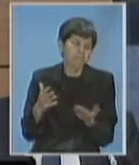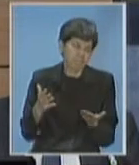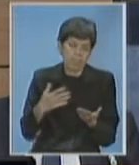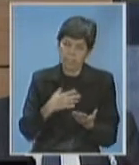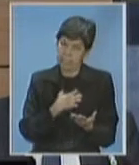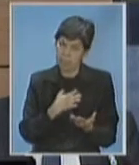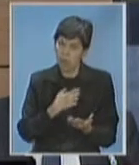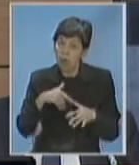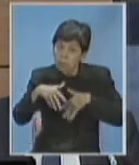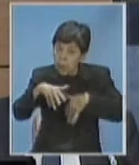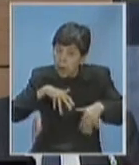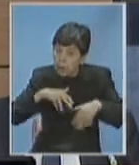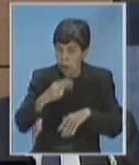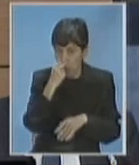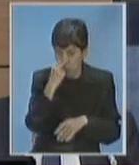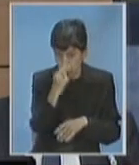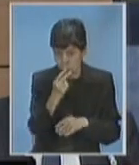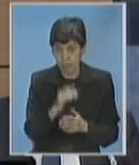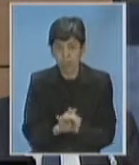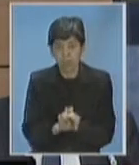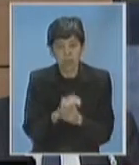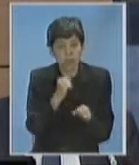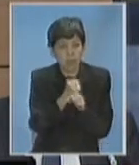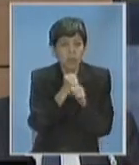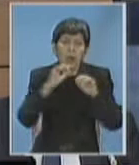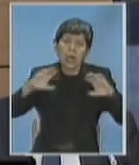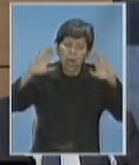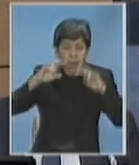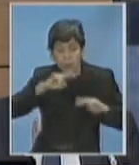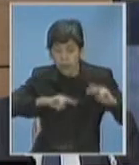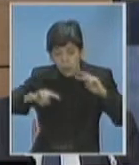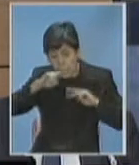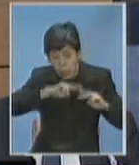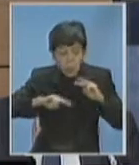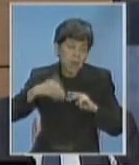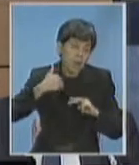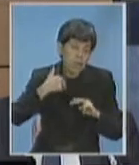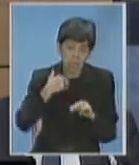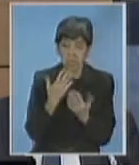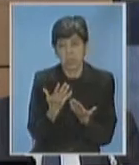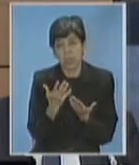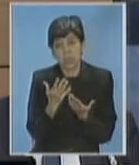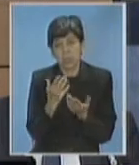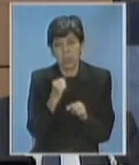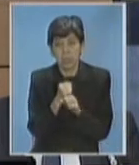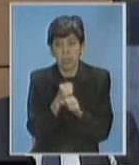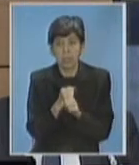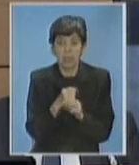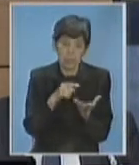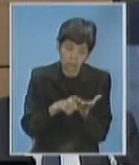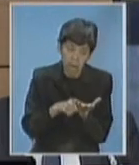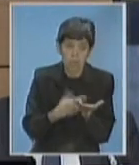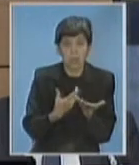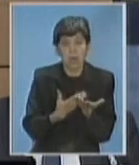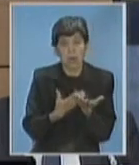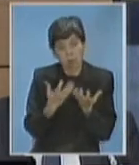พื่อที่จะให้พี่น้องประชาชนได้ดูว่าหน่วยงานของราชการไปตรวจสอบแล้วการใช้จานตะหลิว